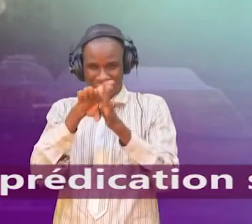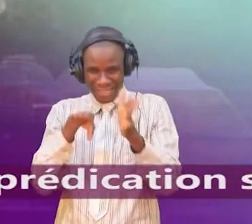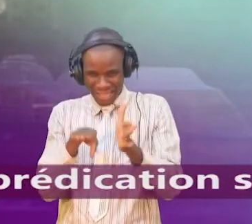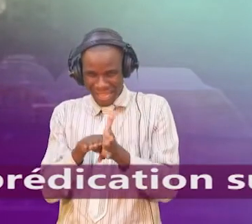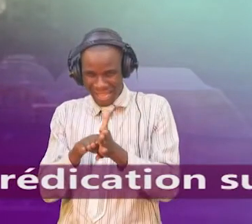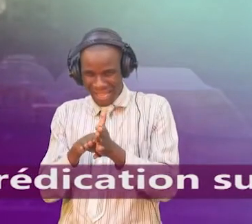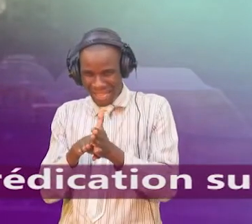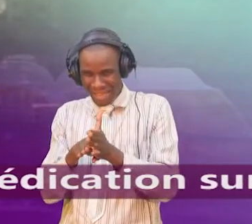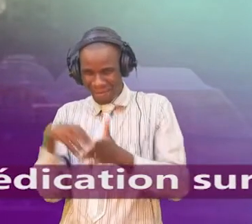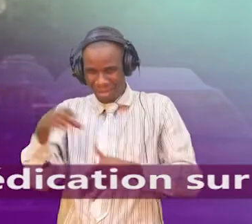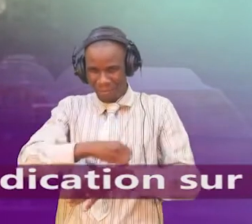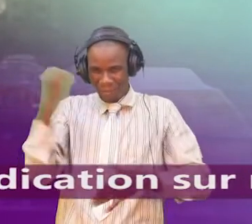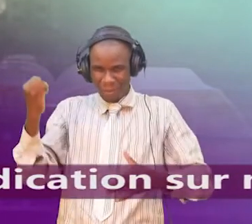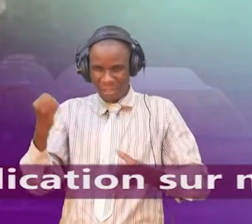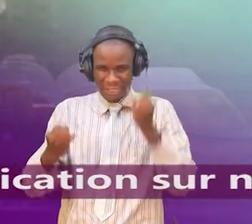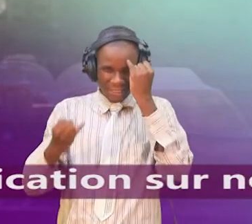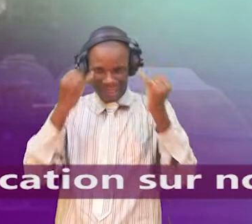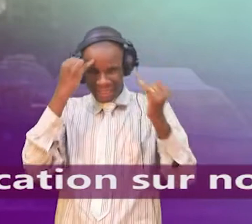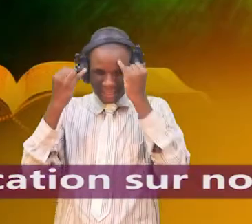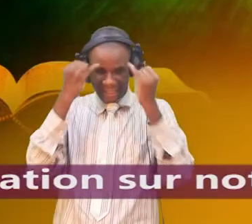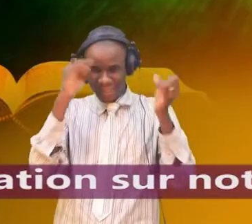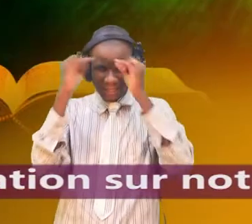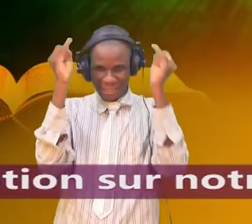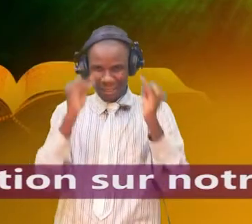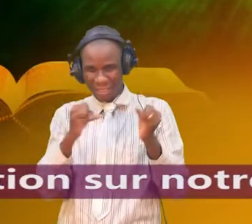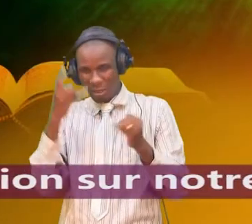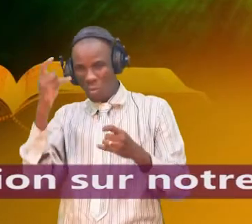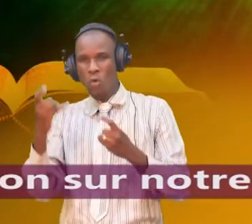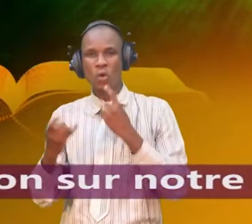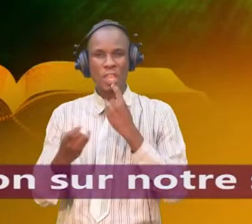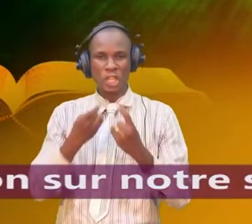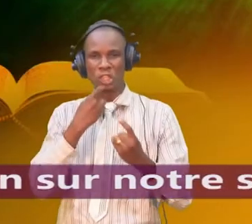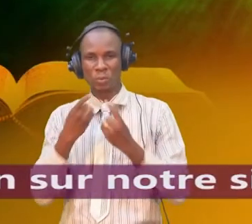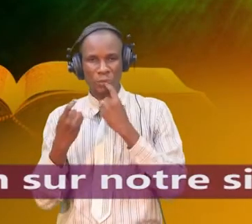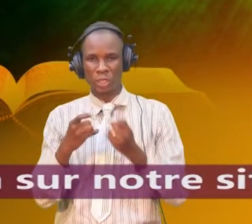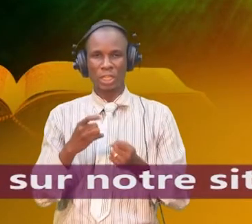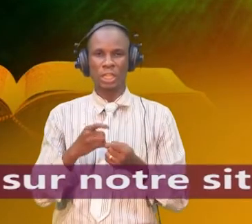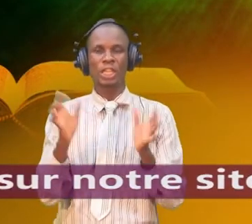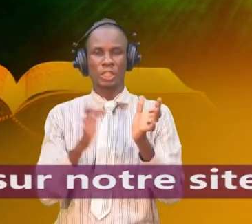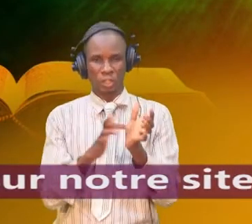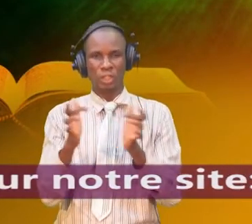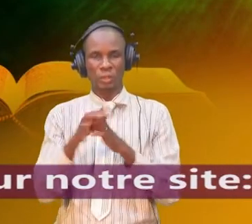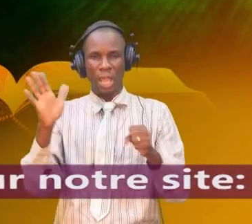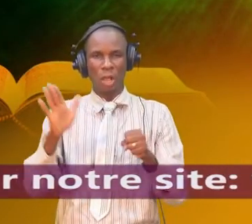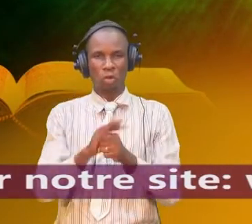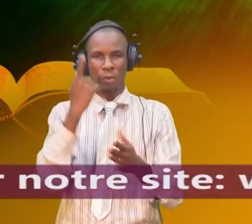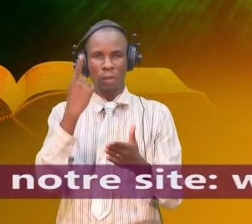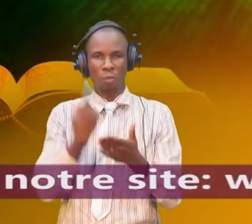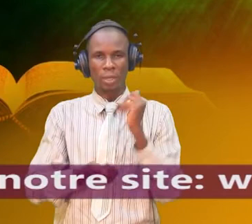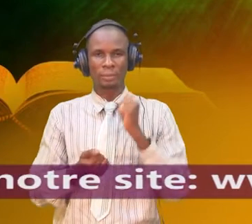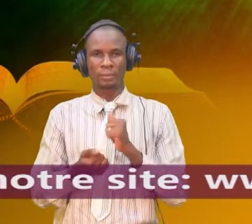Mpe mokanda ya liboso ya Ntoma Petelo mokapwa mibale etene ya tuku misatu na mibale na minei, Ezali kolobete